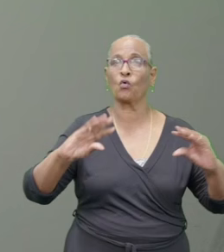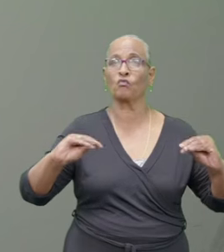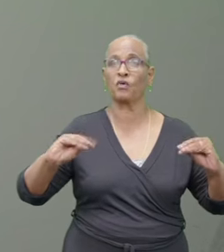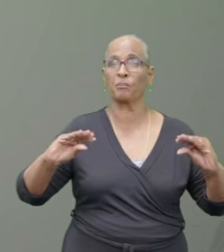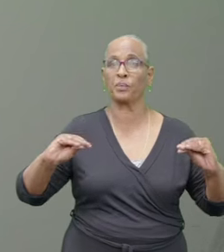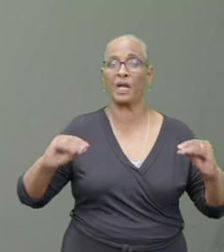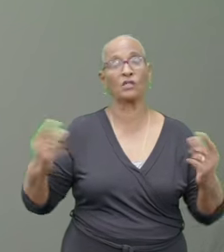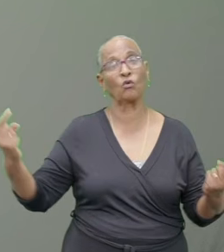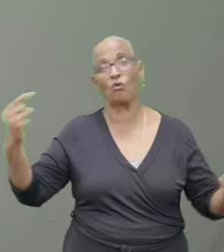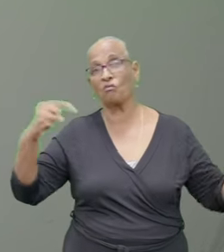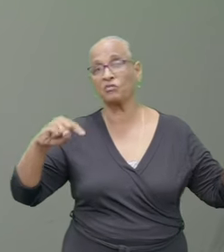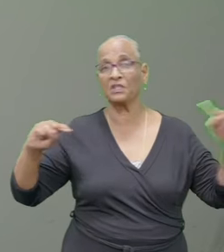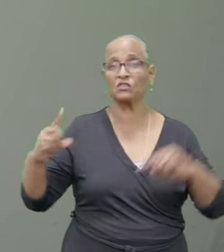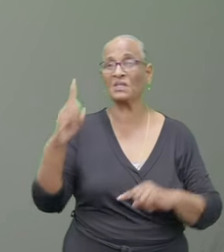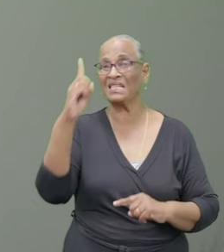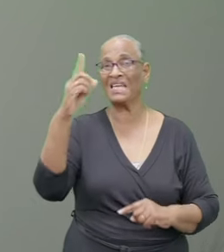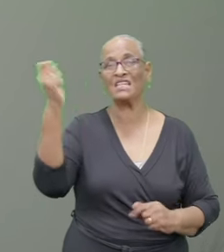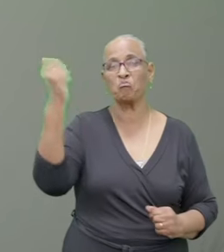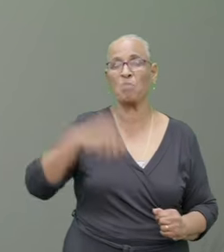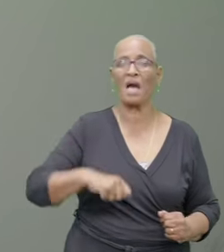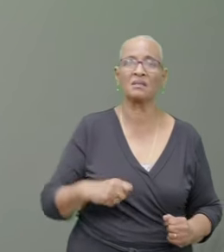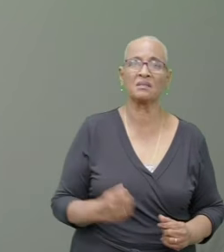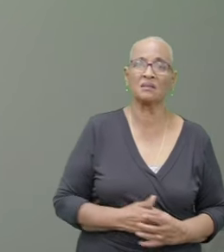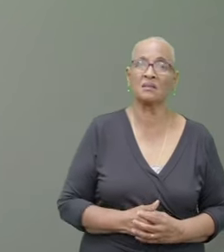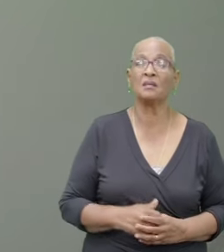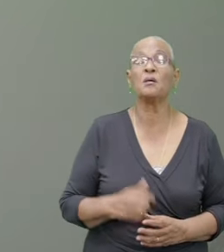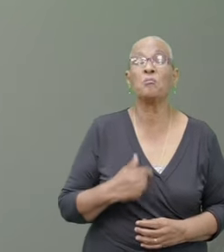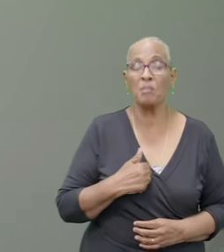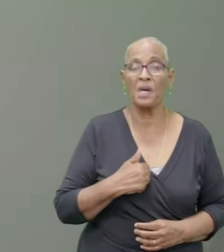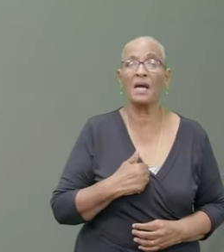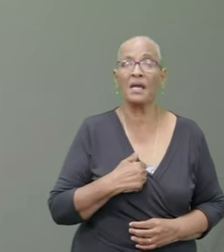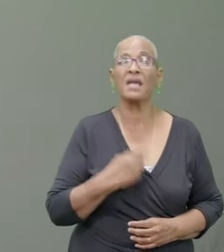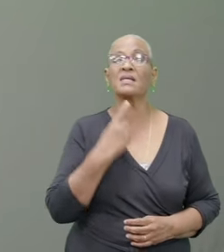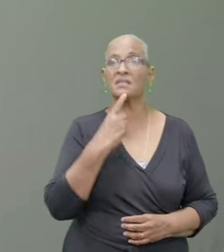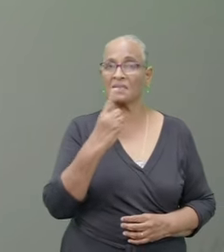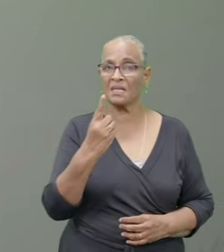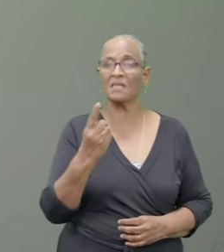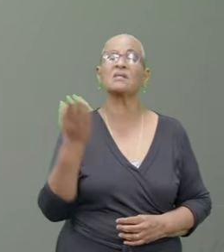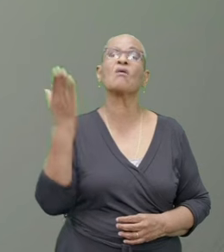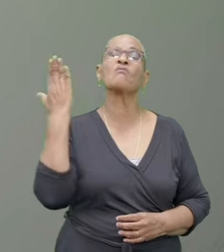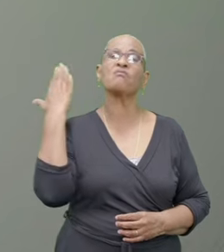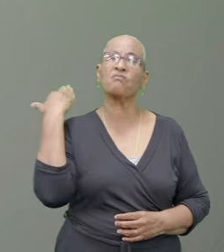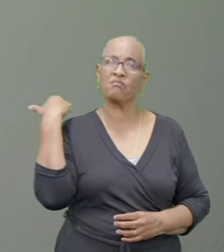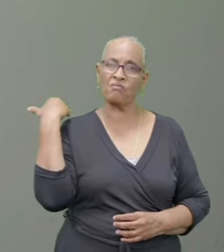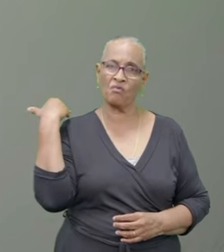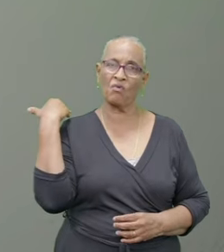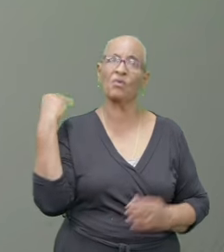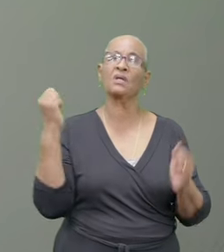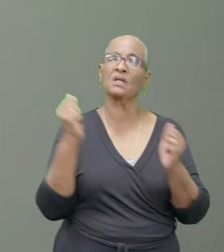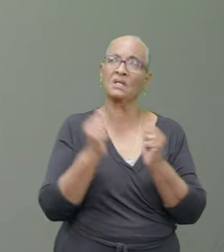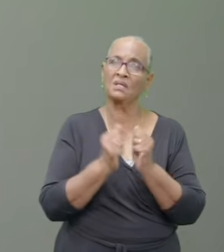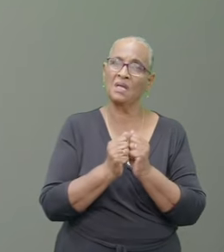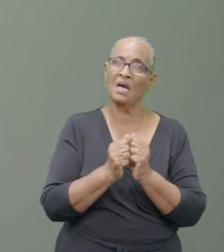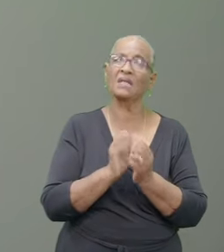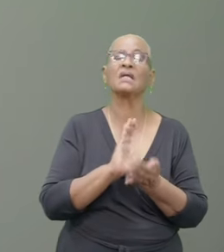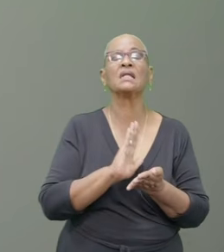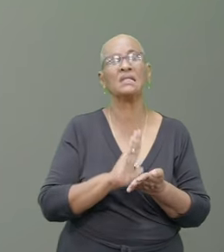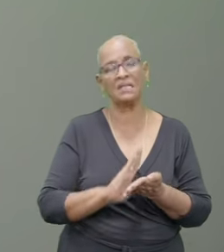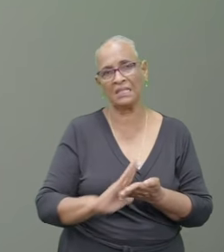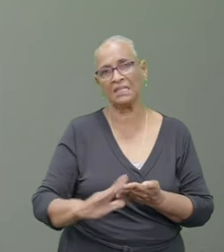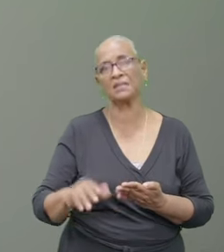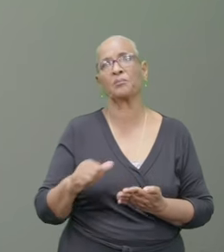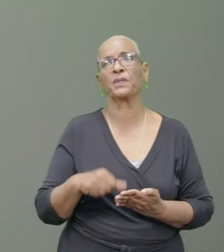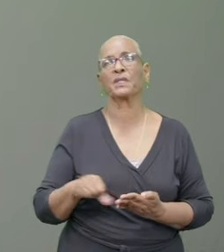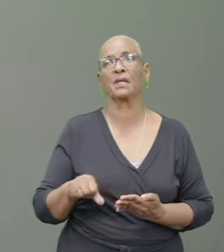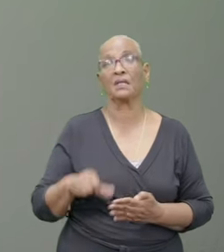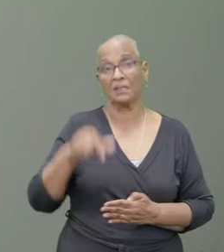discussie over die ene maand. Maar ik kan u wel zeggen dat het vorig jaar niet betaald is. Dit jaar hebben we een